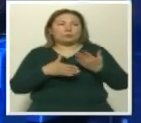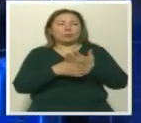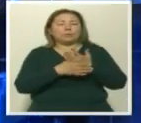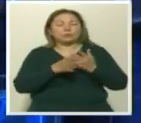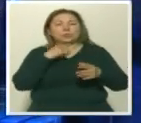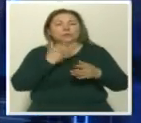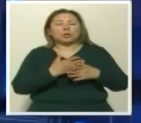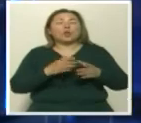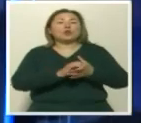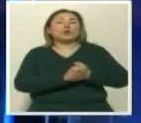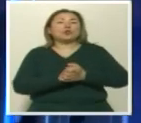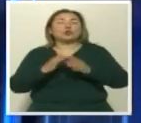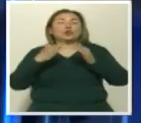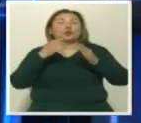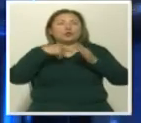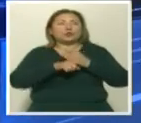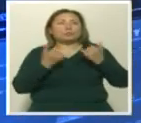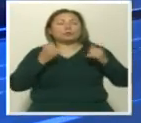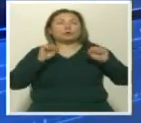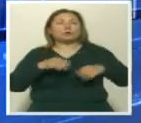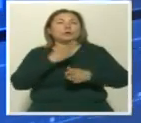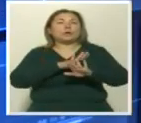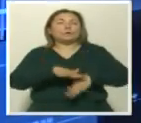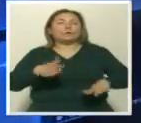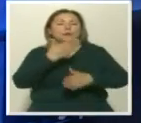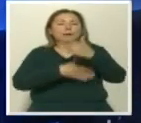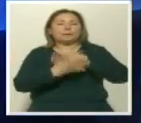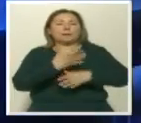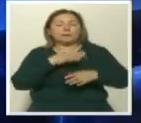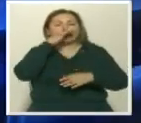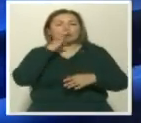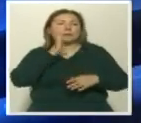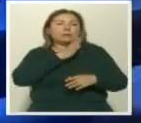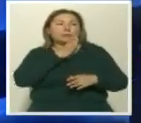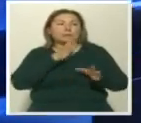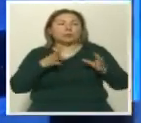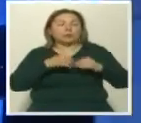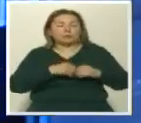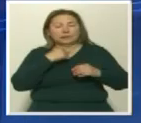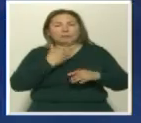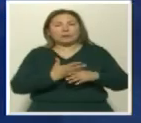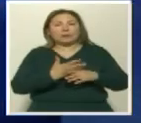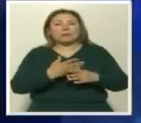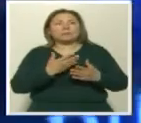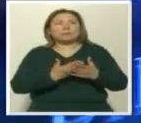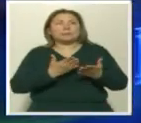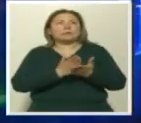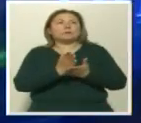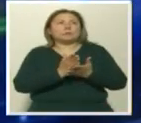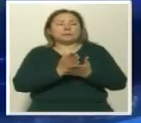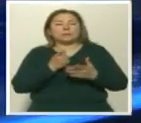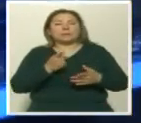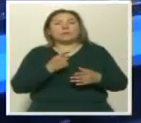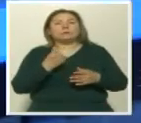етті. Достық ойының қызметкерлері бүгін мүмкіндігі шектеулі балалар мен олардың ата-аналарын қуатты. Бір қатар маман тегін қызмет көрсетті. Аталған